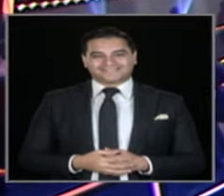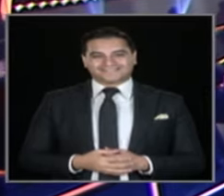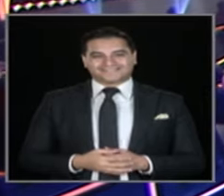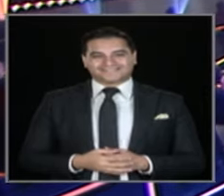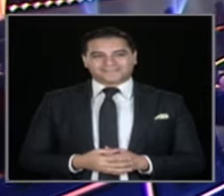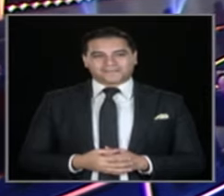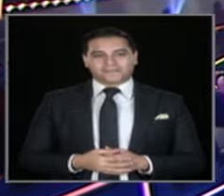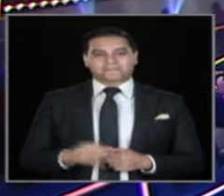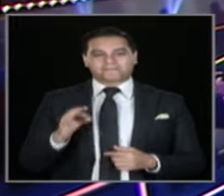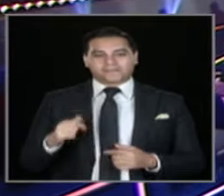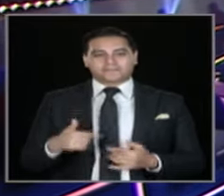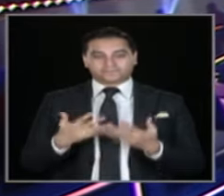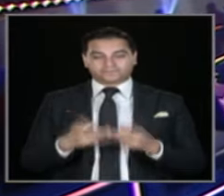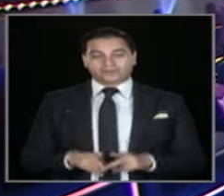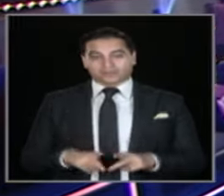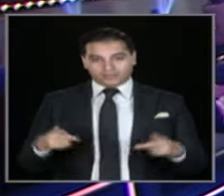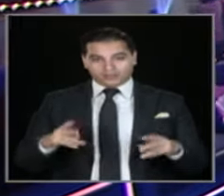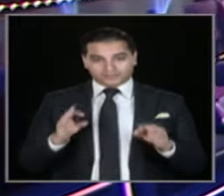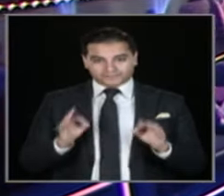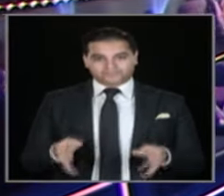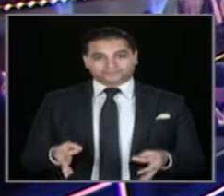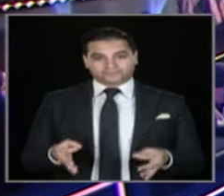طبعا النتيجة اتغيرت.